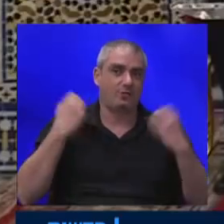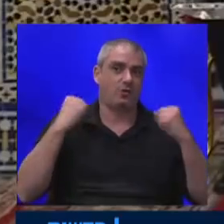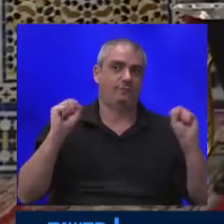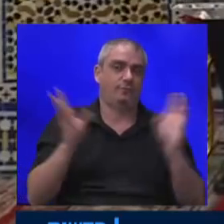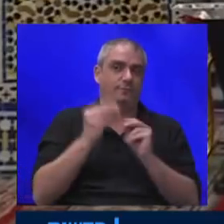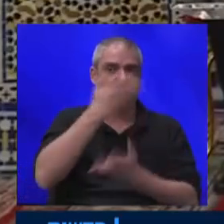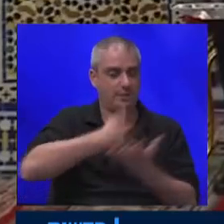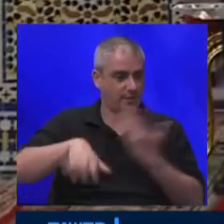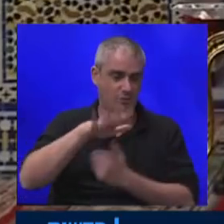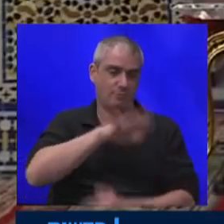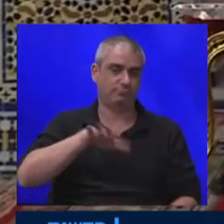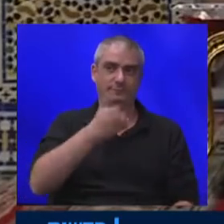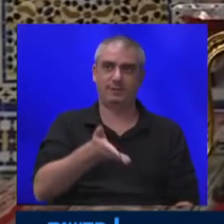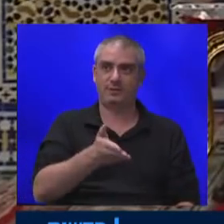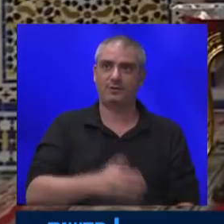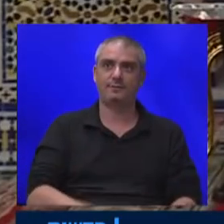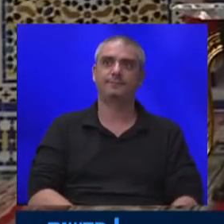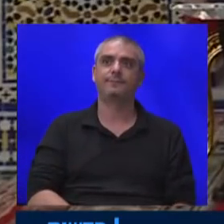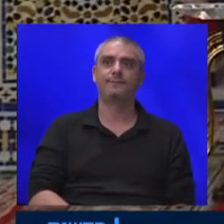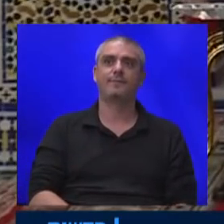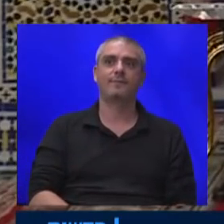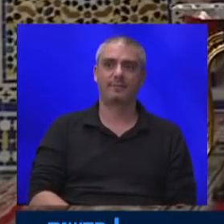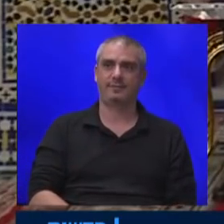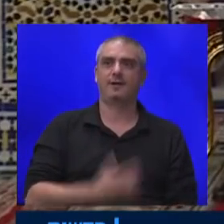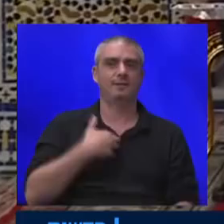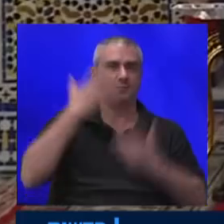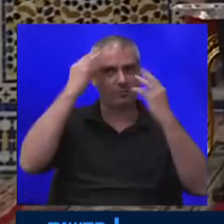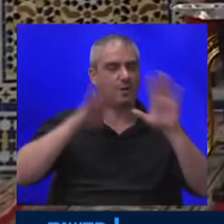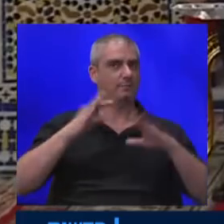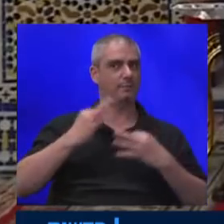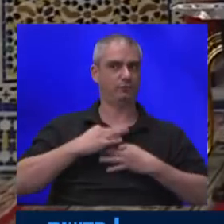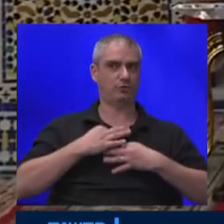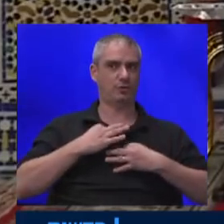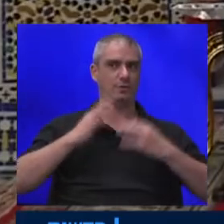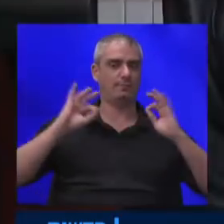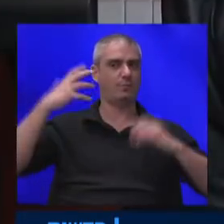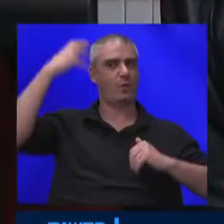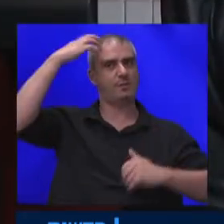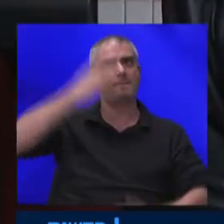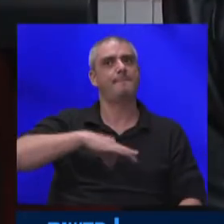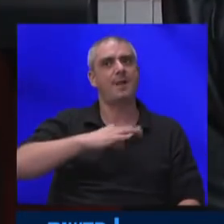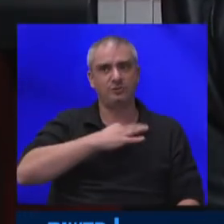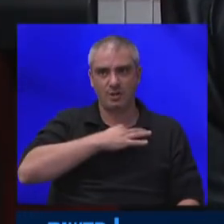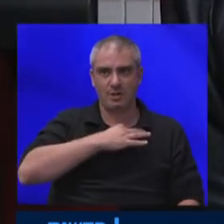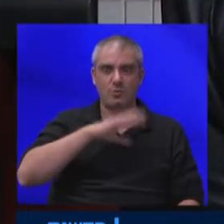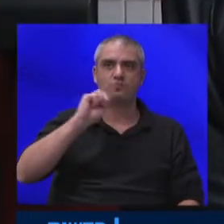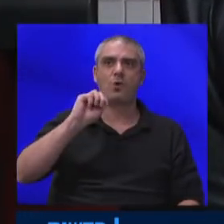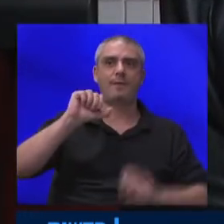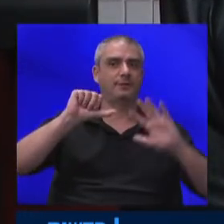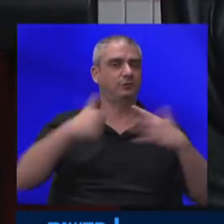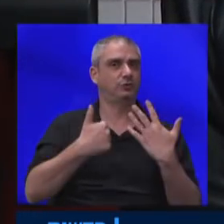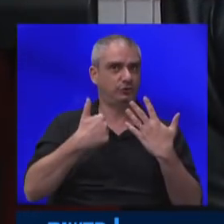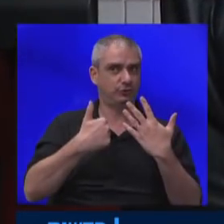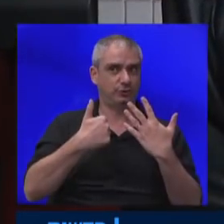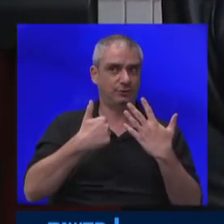East. I appreciate to our government, our king, especially our king Mohammed VI. God bless